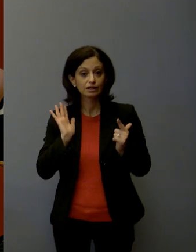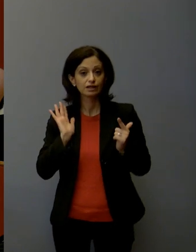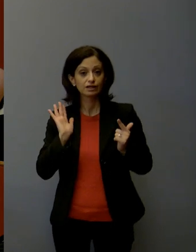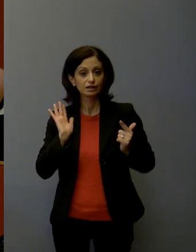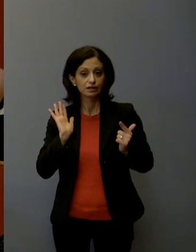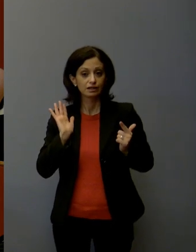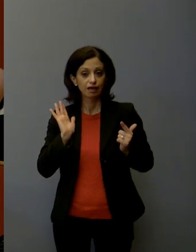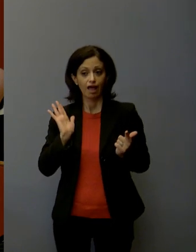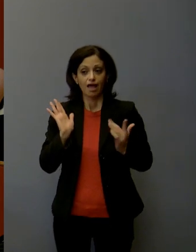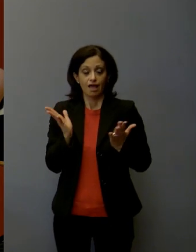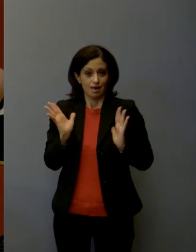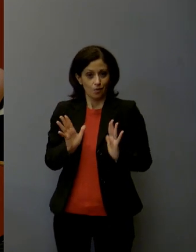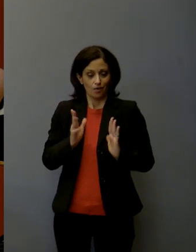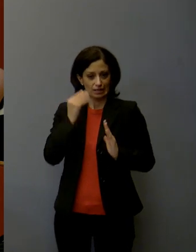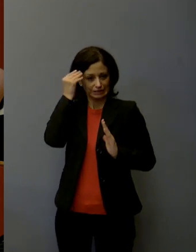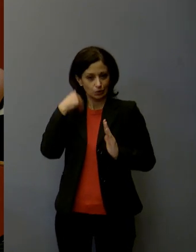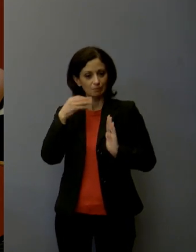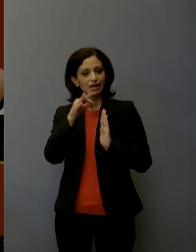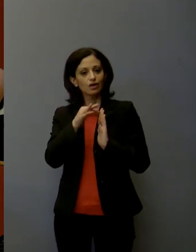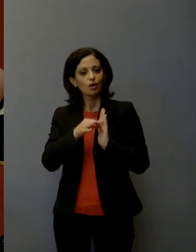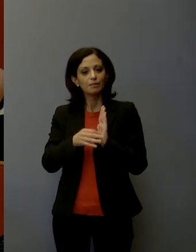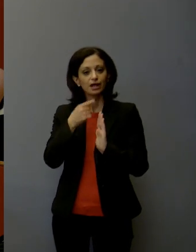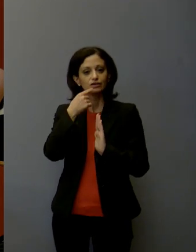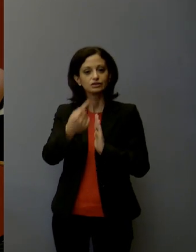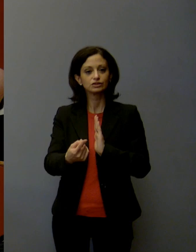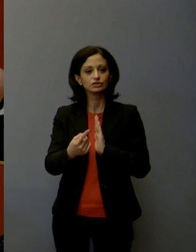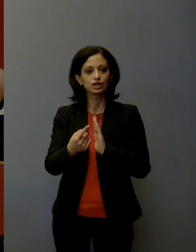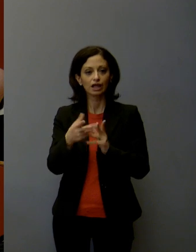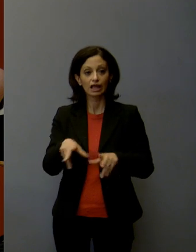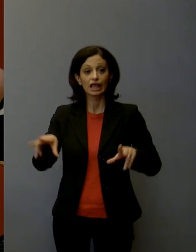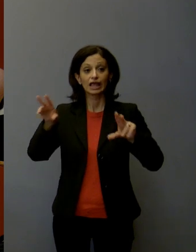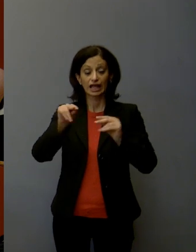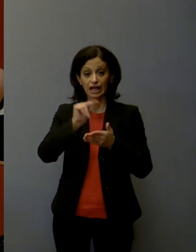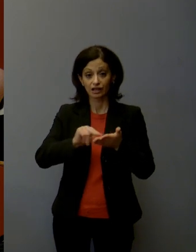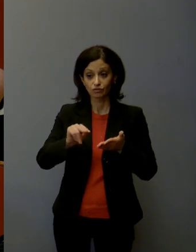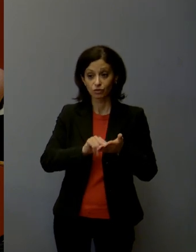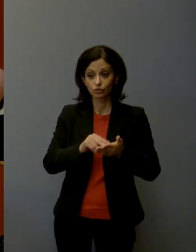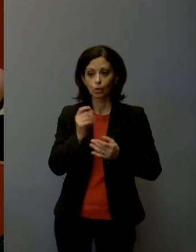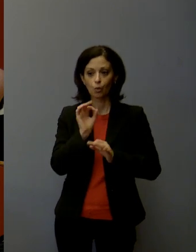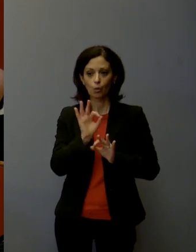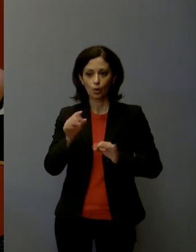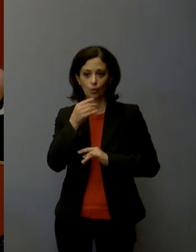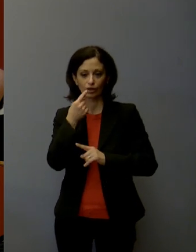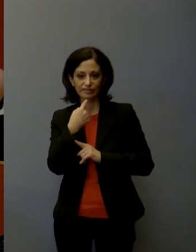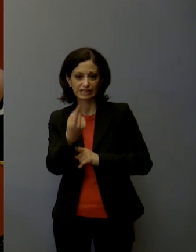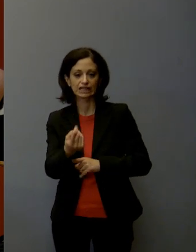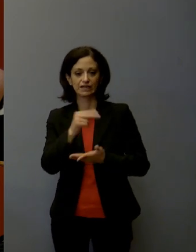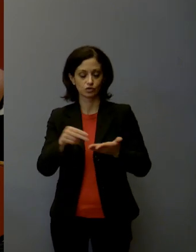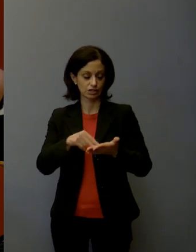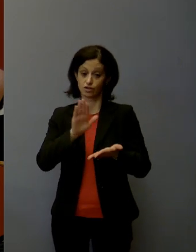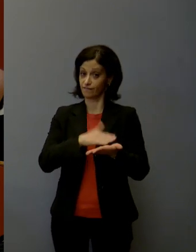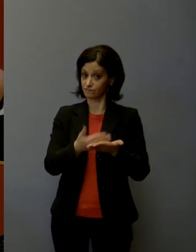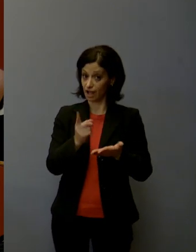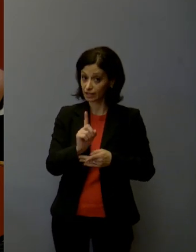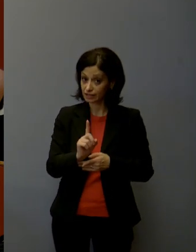a questo punto secondo me il regolamento non può dire che andiamo a rivotare bisognerà che qualcuno dichiari invalida la votazione e